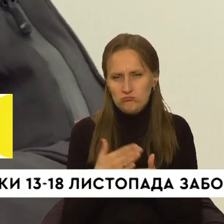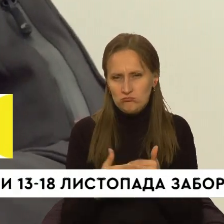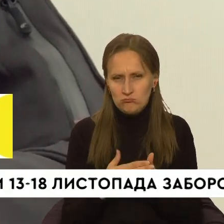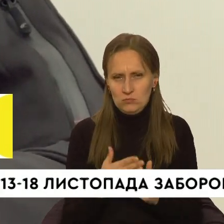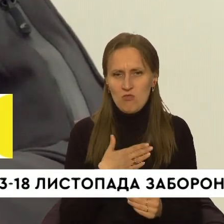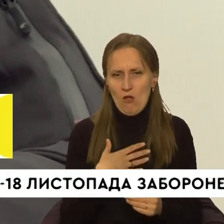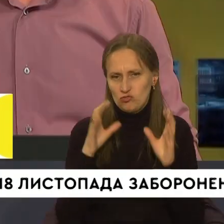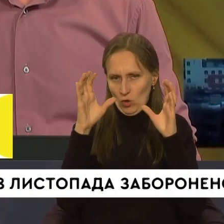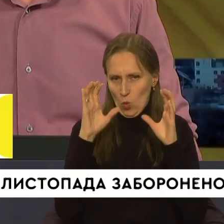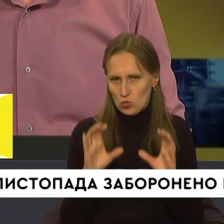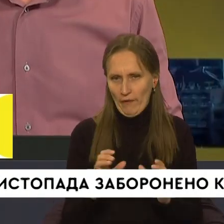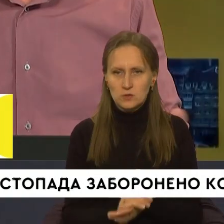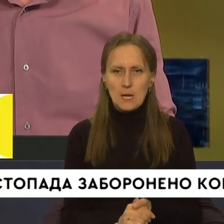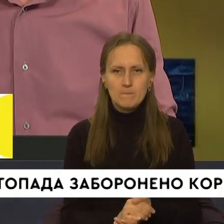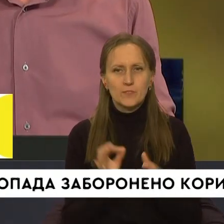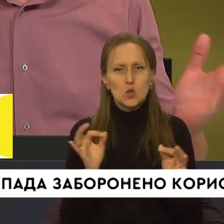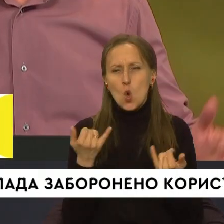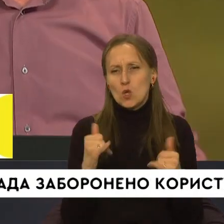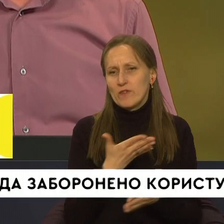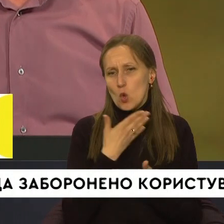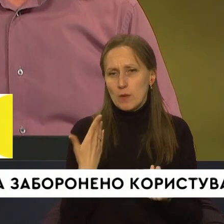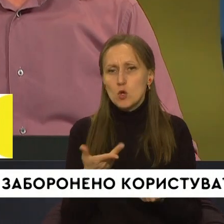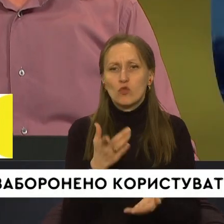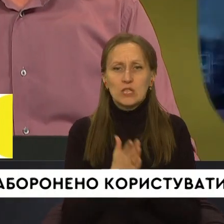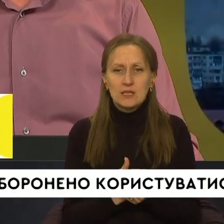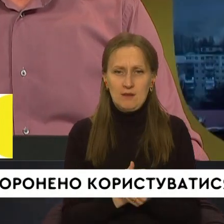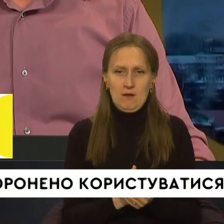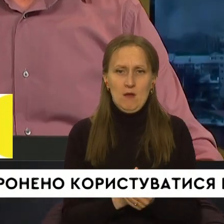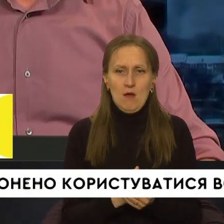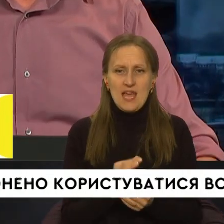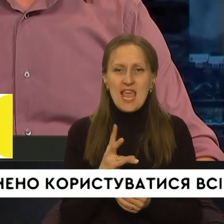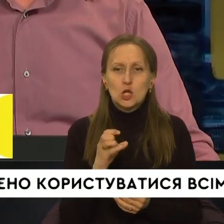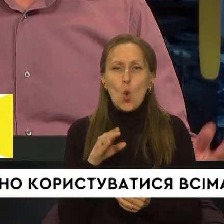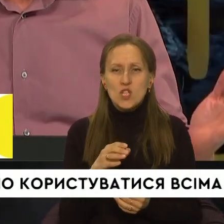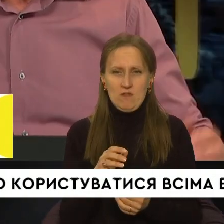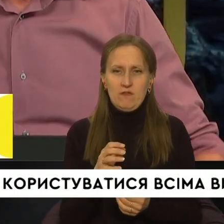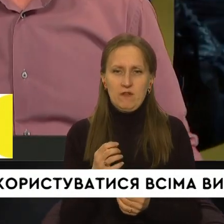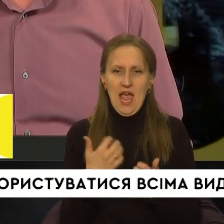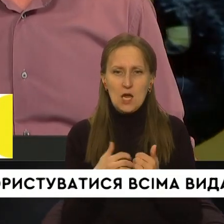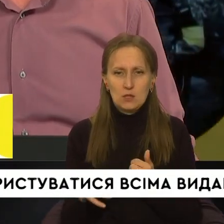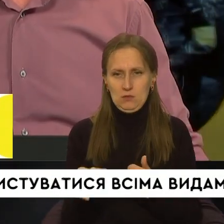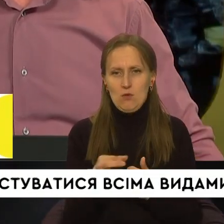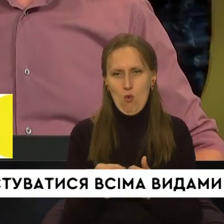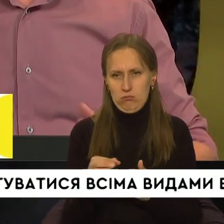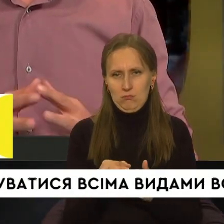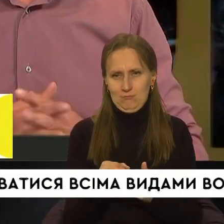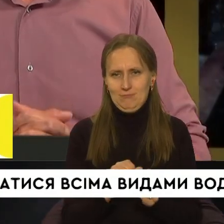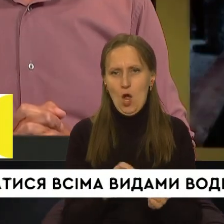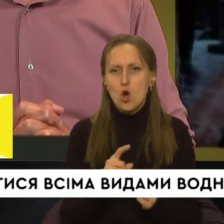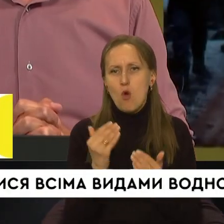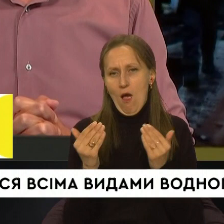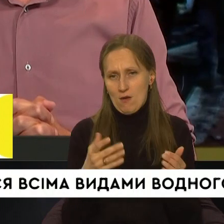згідно нашого законодавства. Ну, нічого дивного немає, якщо вони єнотів з Херсонського зоопарку вивозять, то що вже говорити про